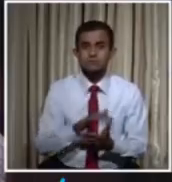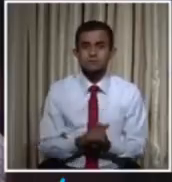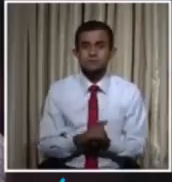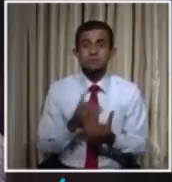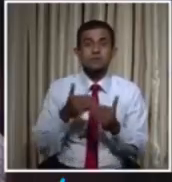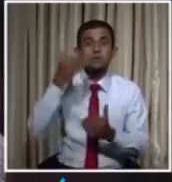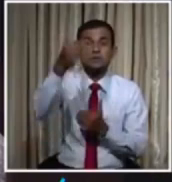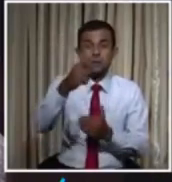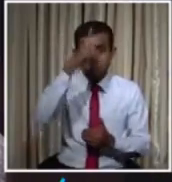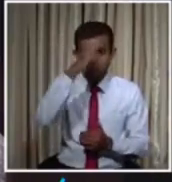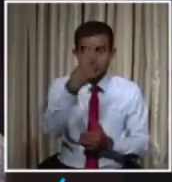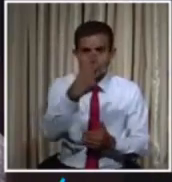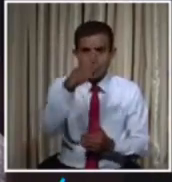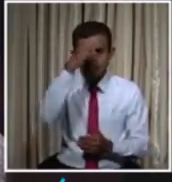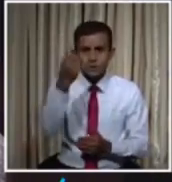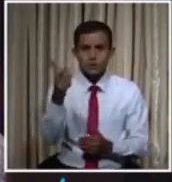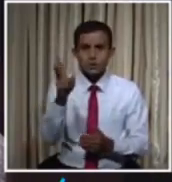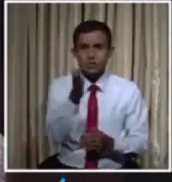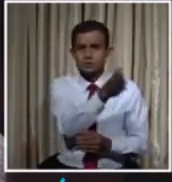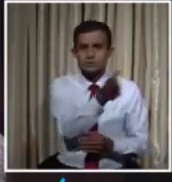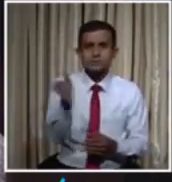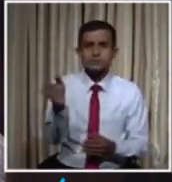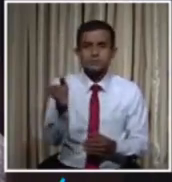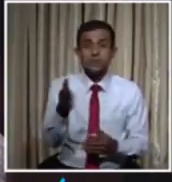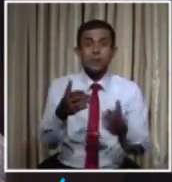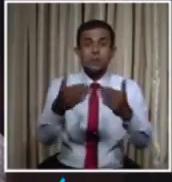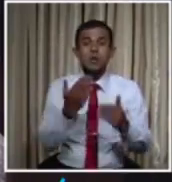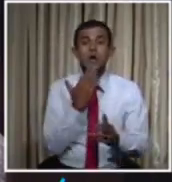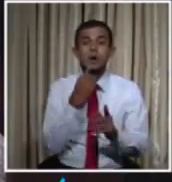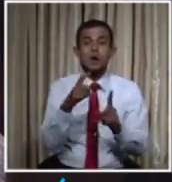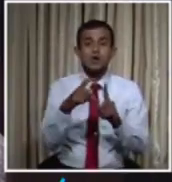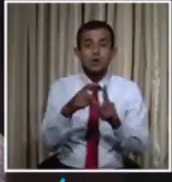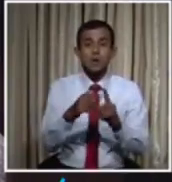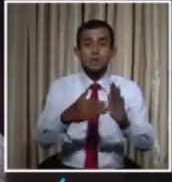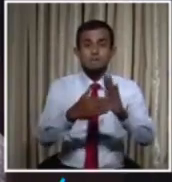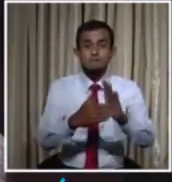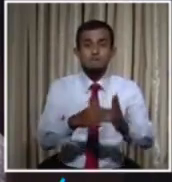ඉදිරි මාස 3ත් මාස 12ත් අතර තවත් ඇමරිකානු ඩොලර් මිලියන